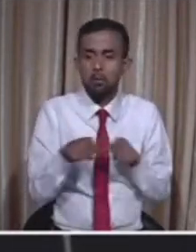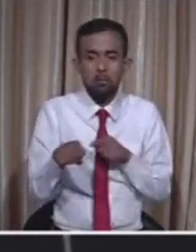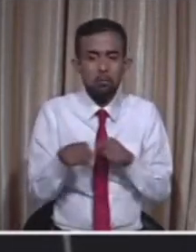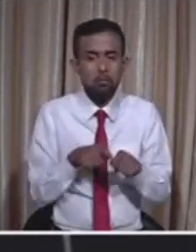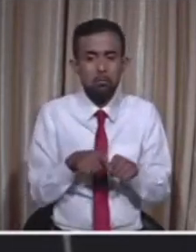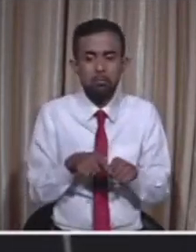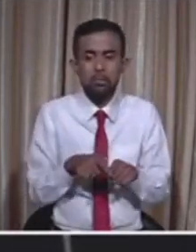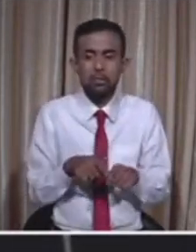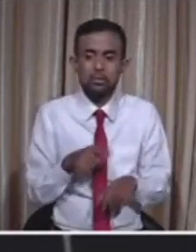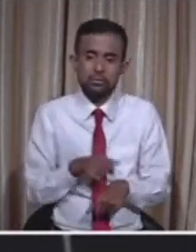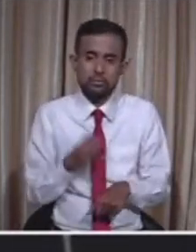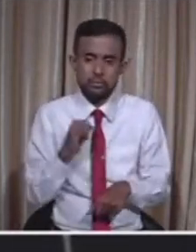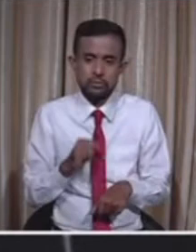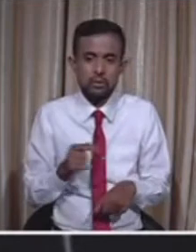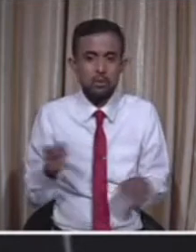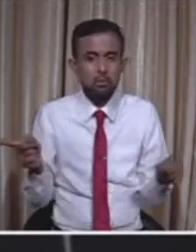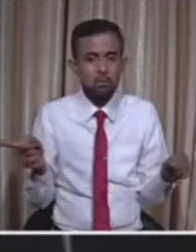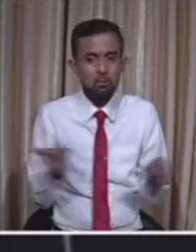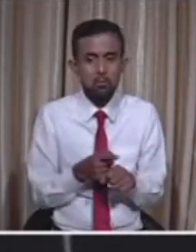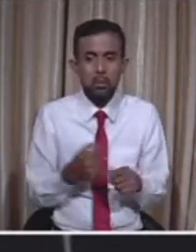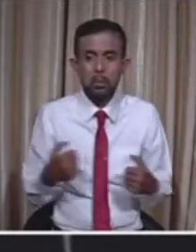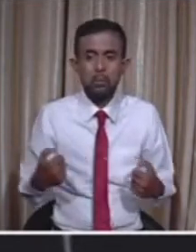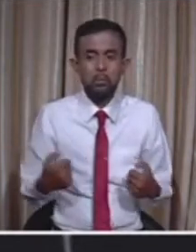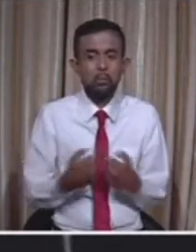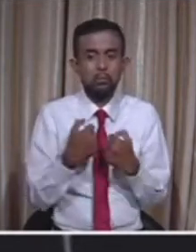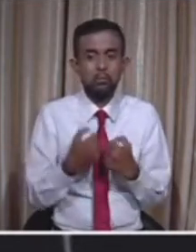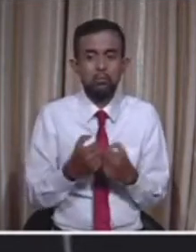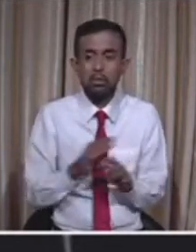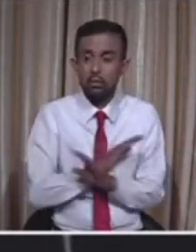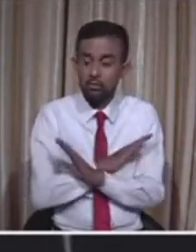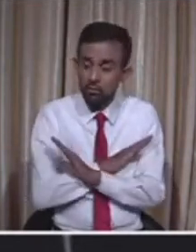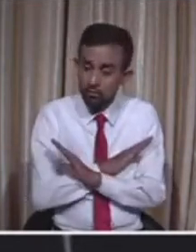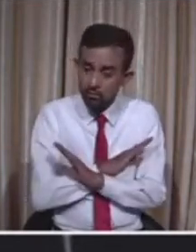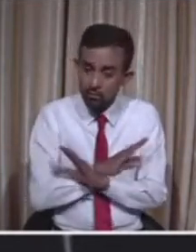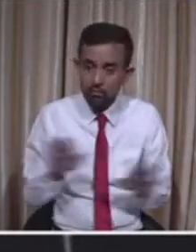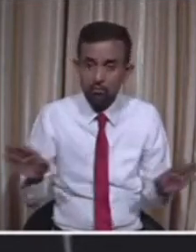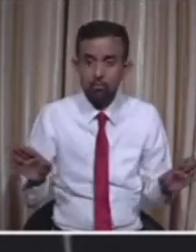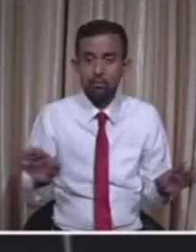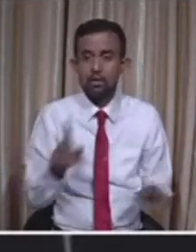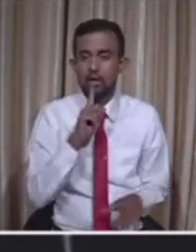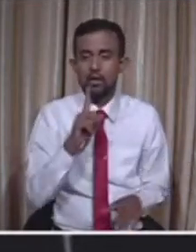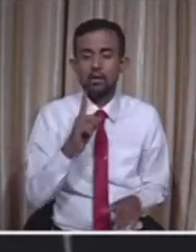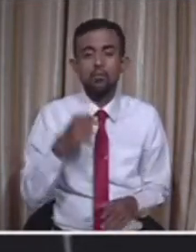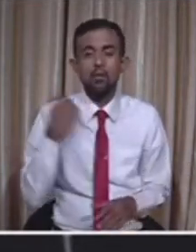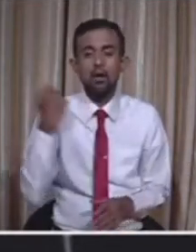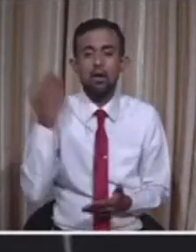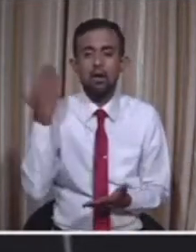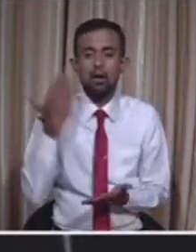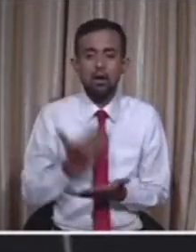අකල් මරණයක් අකල් අනතුරක්කට ගොදුරු නොවේවා කියලා ප්‍රාර්ථනා කරමින් මගේ අදහස් දැක්වීම